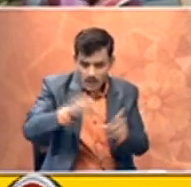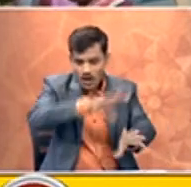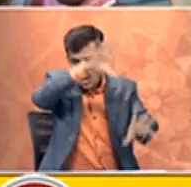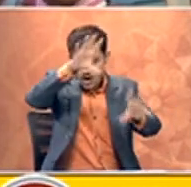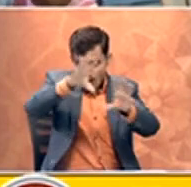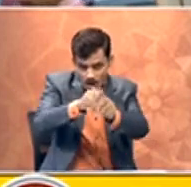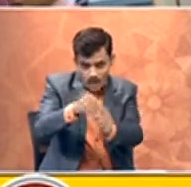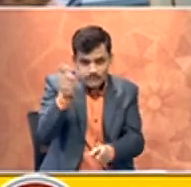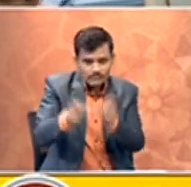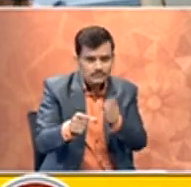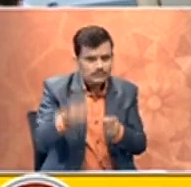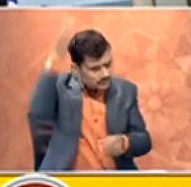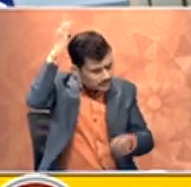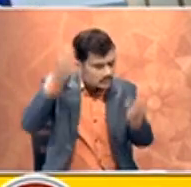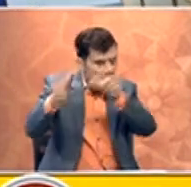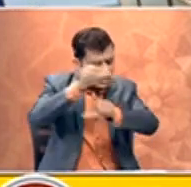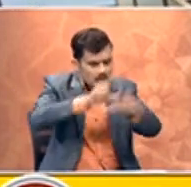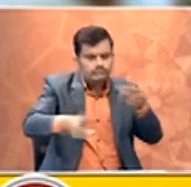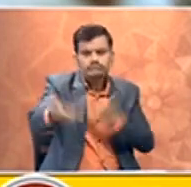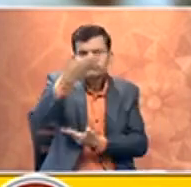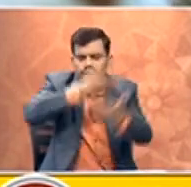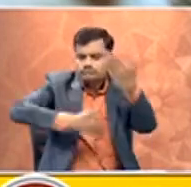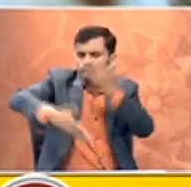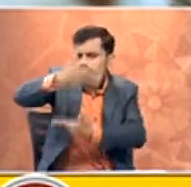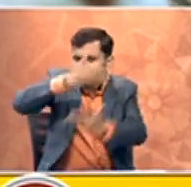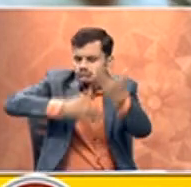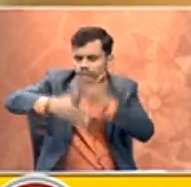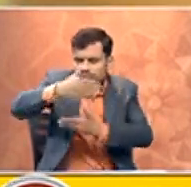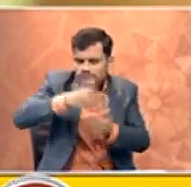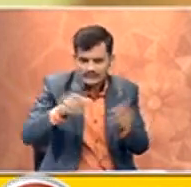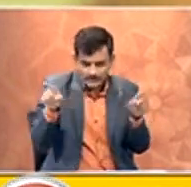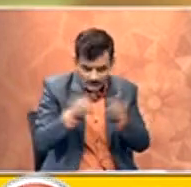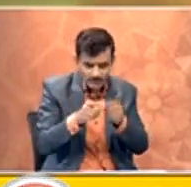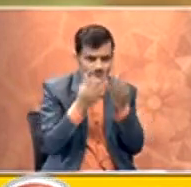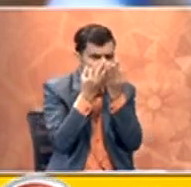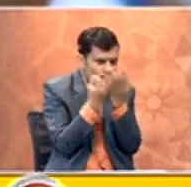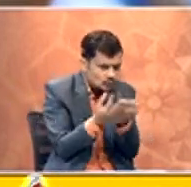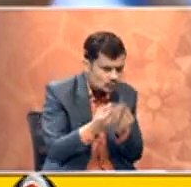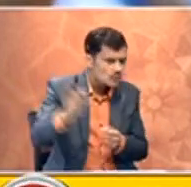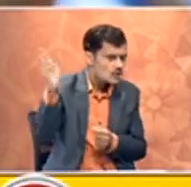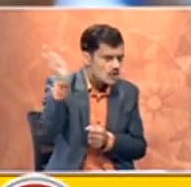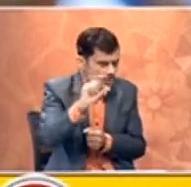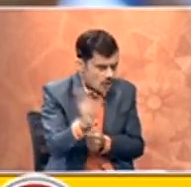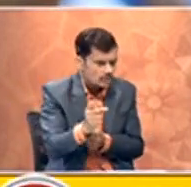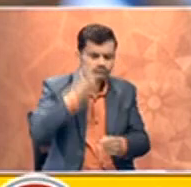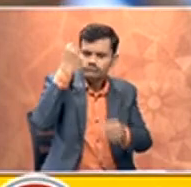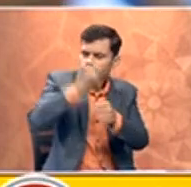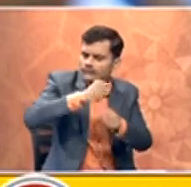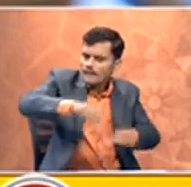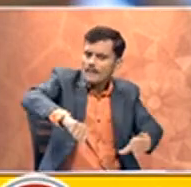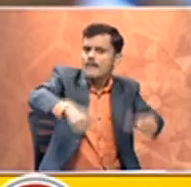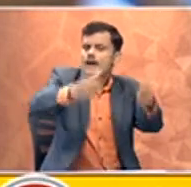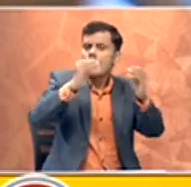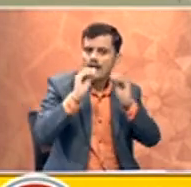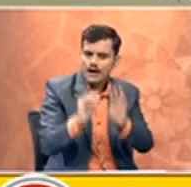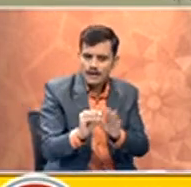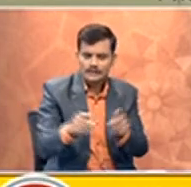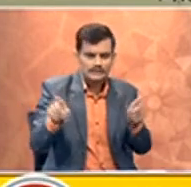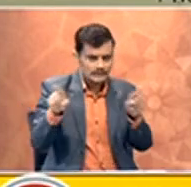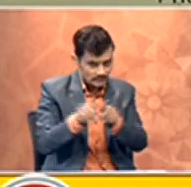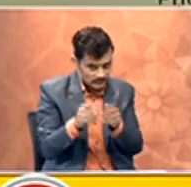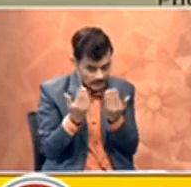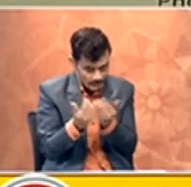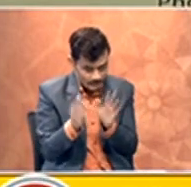ज्यादा संस्कृत सीख रहे हैं। कई संस्थान भी इस दिशा में बहुत अच्छा काम कर रहे हैं, जैसे